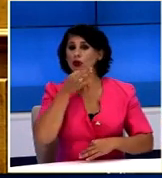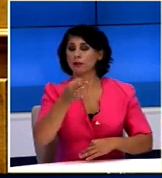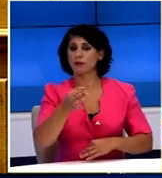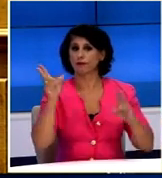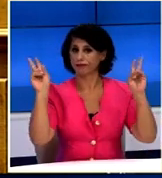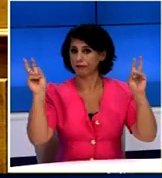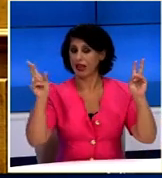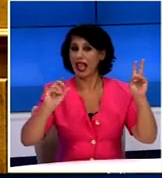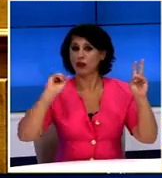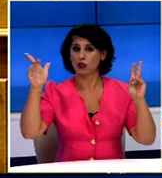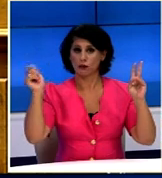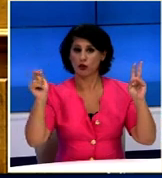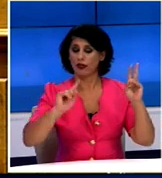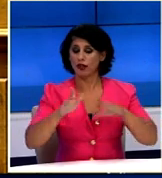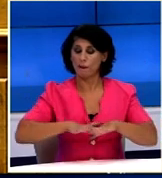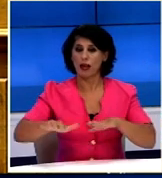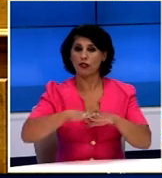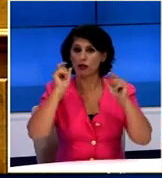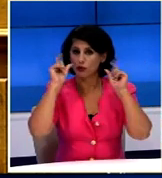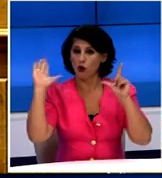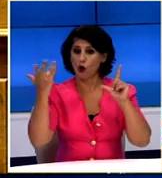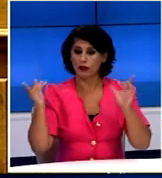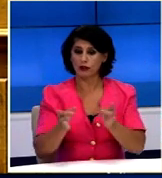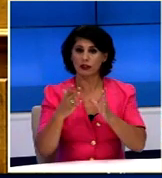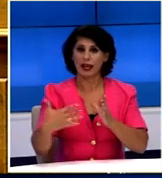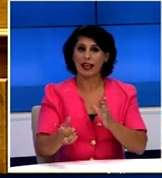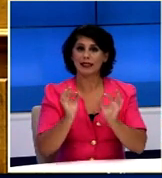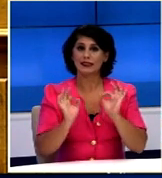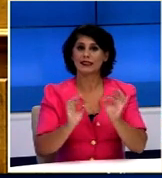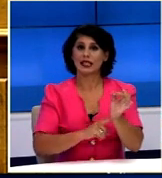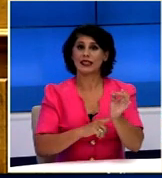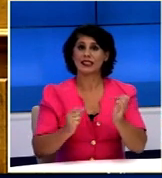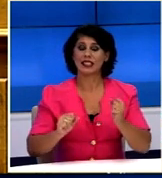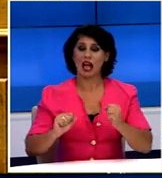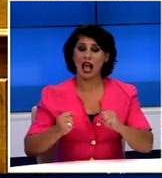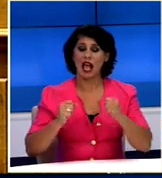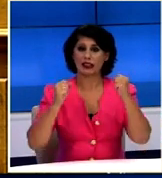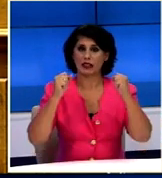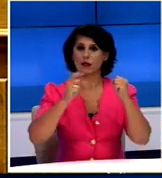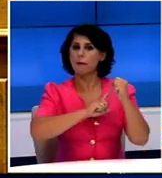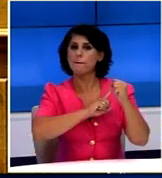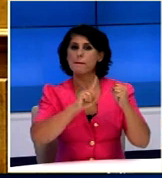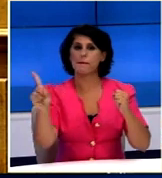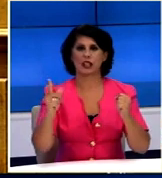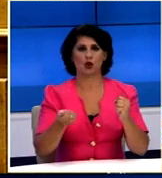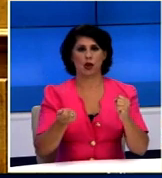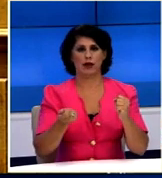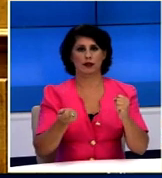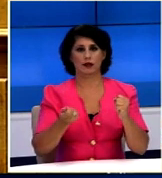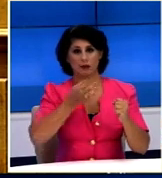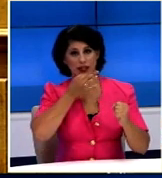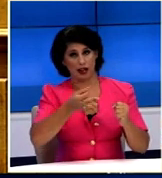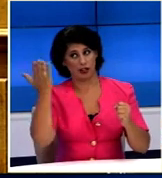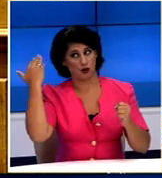είναι πεδίο για ασκήσεις εντυπωσιασμού και μάλιστα όταν η συγκυρία έχει τα χαρακτηριστικά της έντασης. Μην το κάνετε, μας